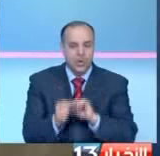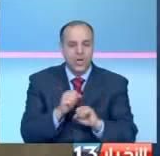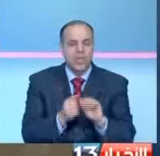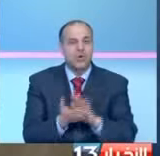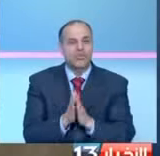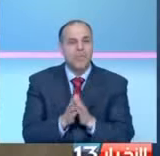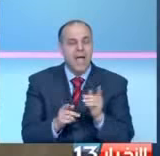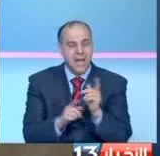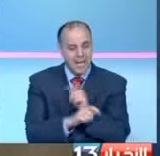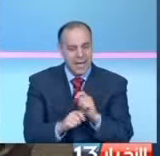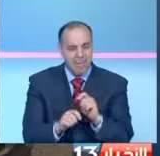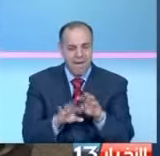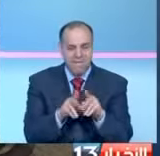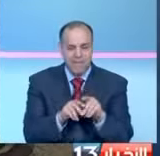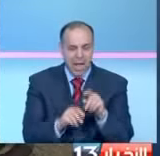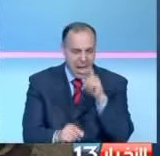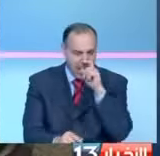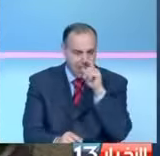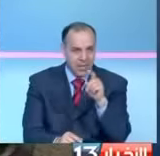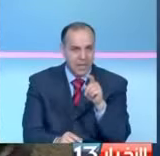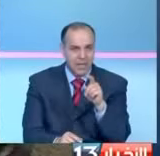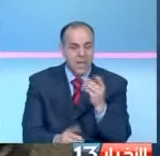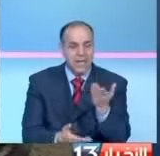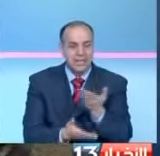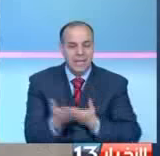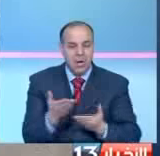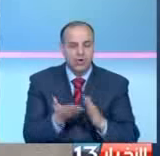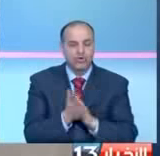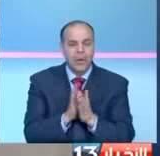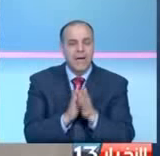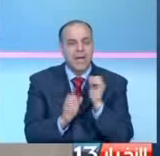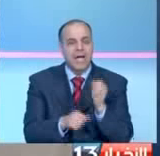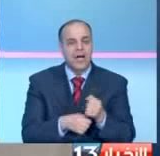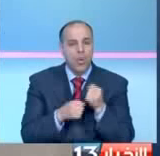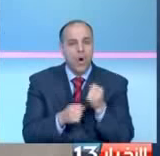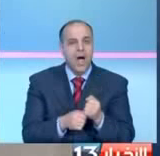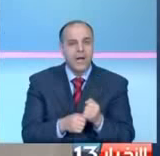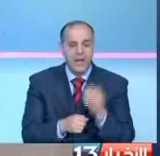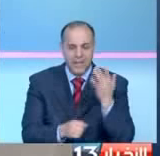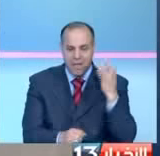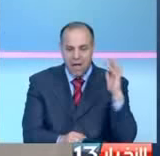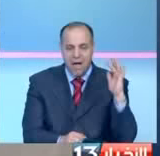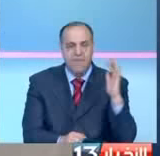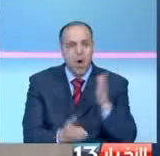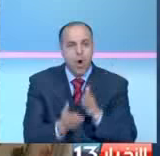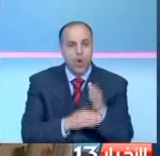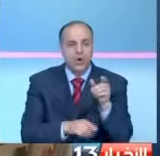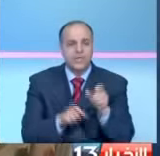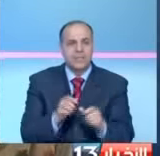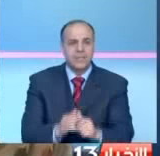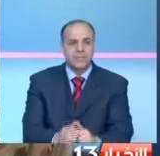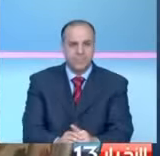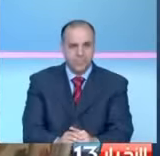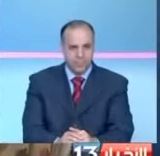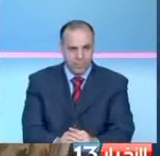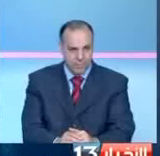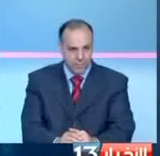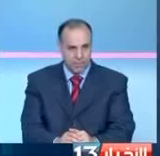جمعيه الكرامه للاسره العربيه بالتعاون مع جمعيه القيروان للثقافه وحقوق الانسان.